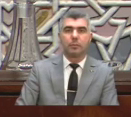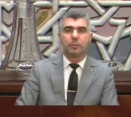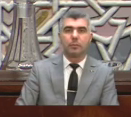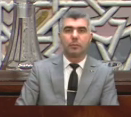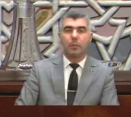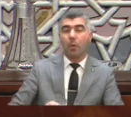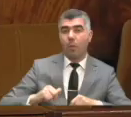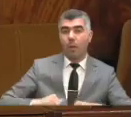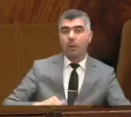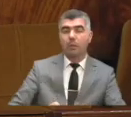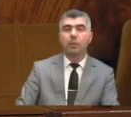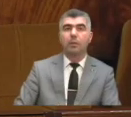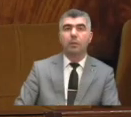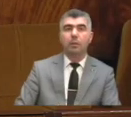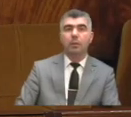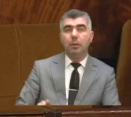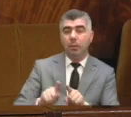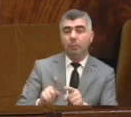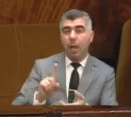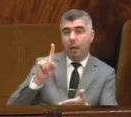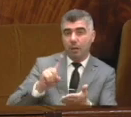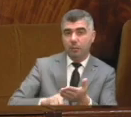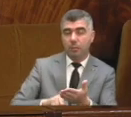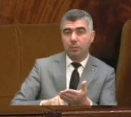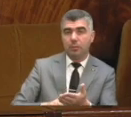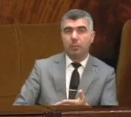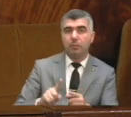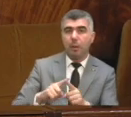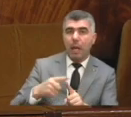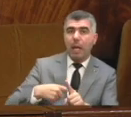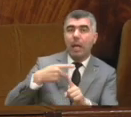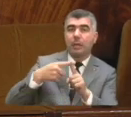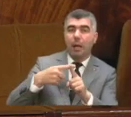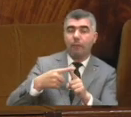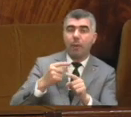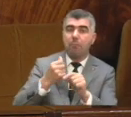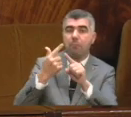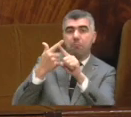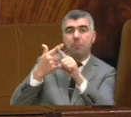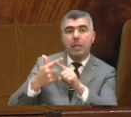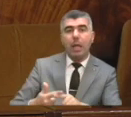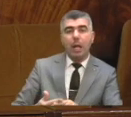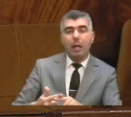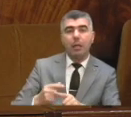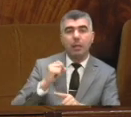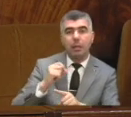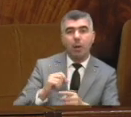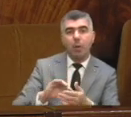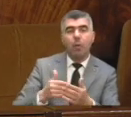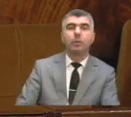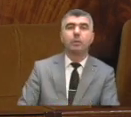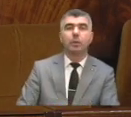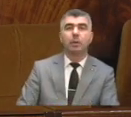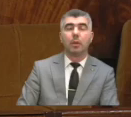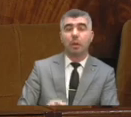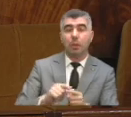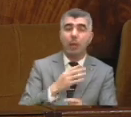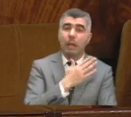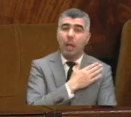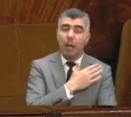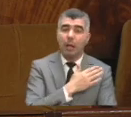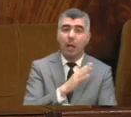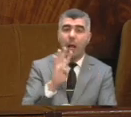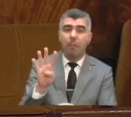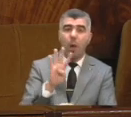سيد الوزير، قطاع حيوي بحال هذا من المفروض أن يشكل قيمة مضافة للميزانية العامة بدل أن يكون عبئا عليها. المديونية تبلغ